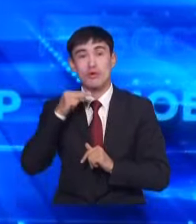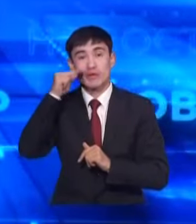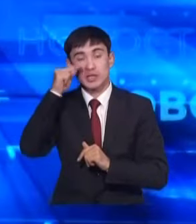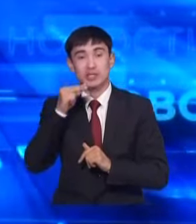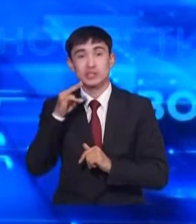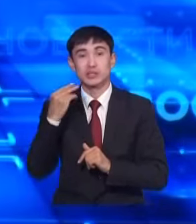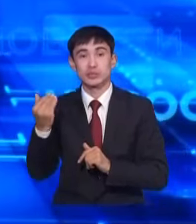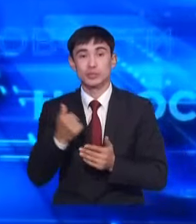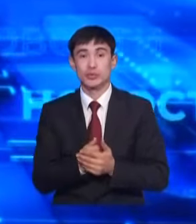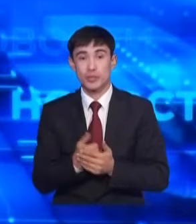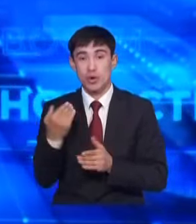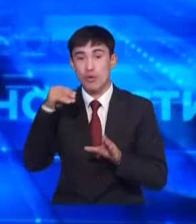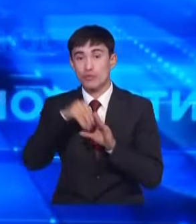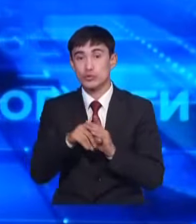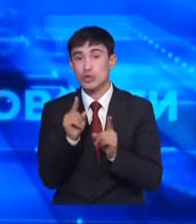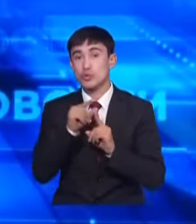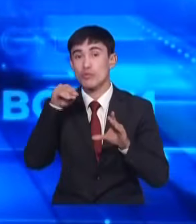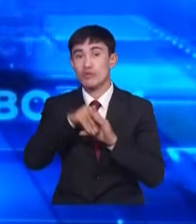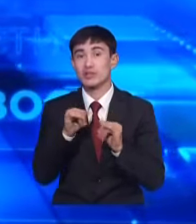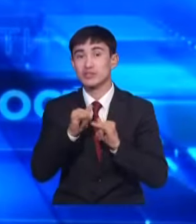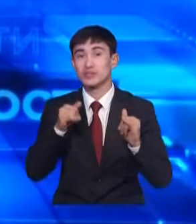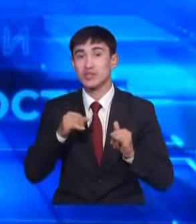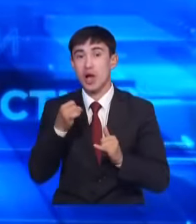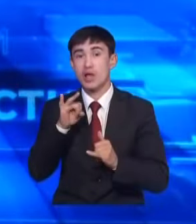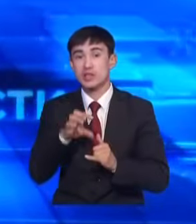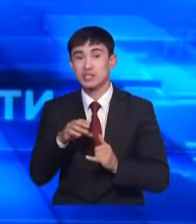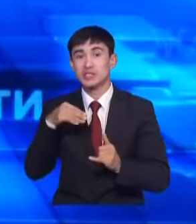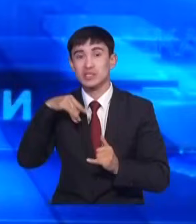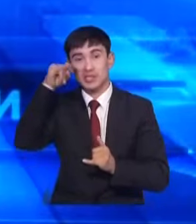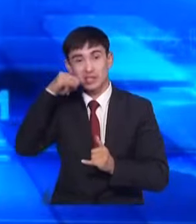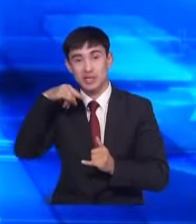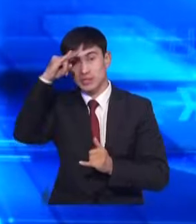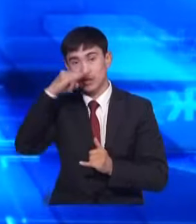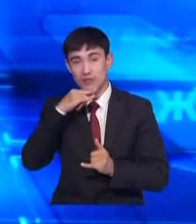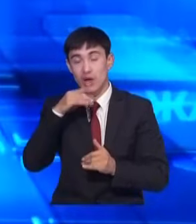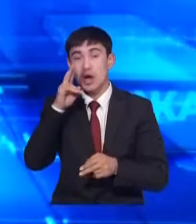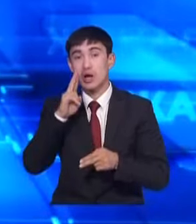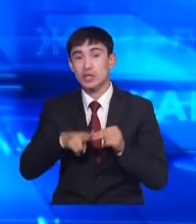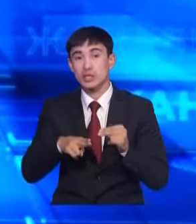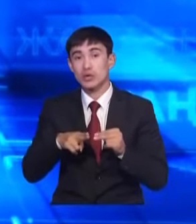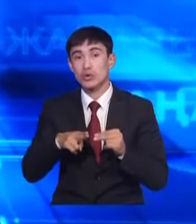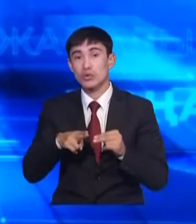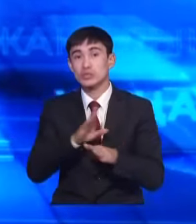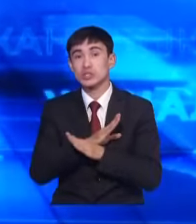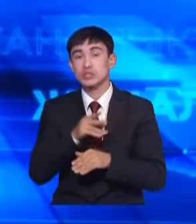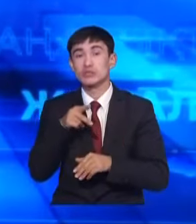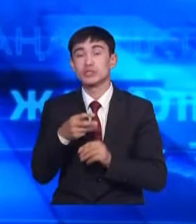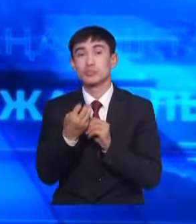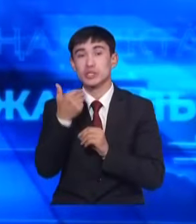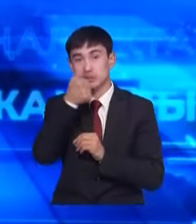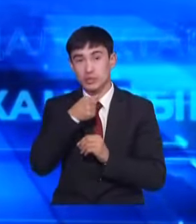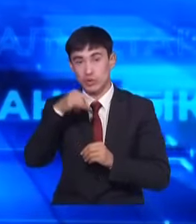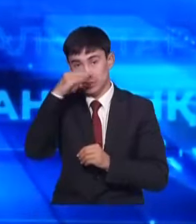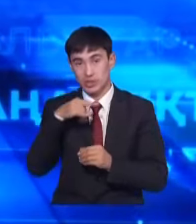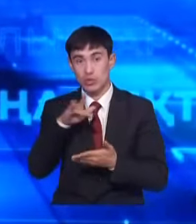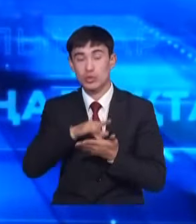Китайской Народной Республике он внёс особый вклад в развитие айтса китайских казахов он скачался в 2015 году в Казахстане